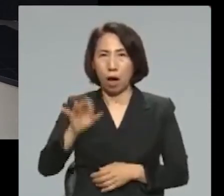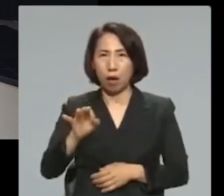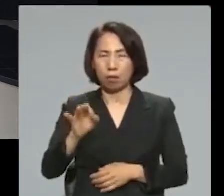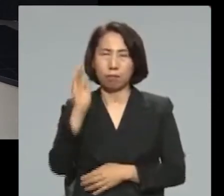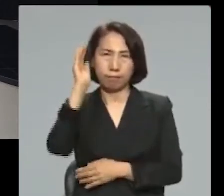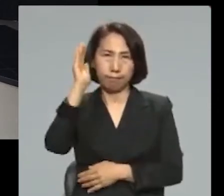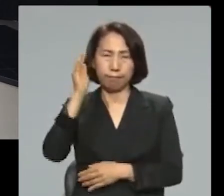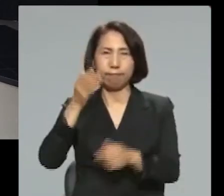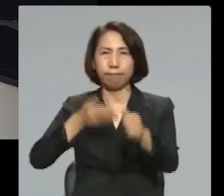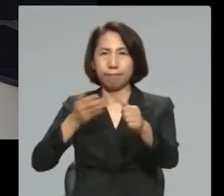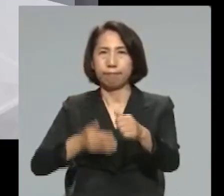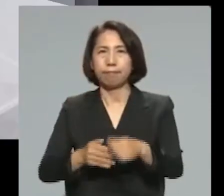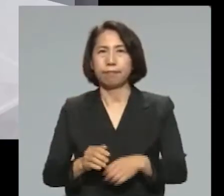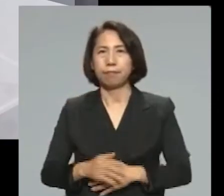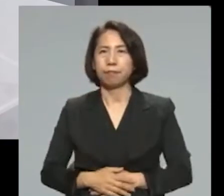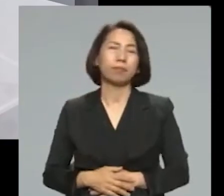듣겠습니다.